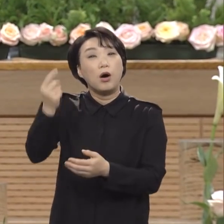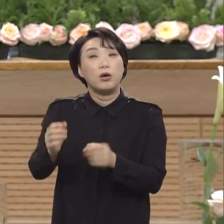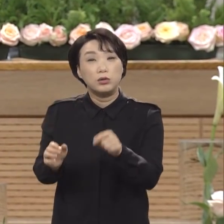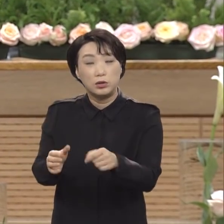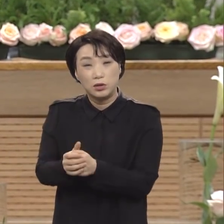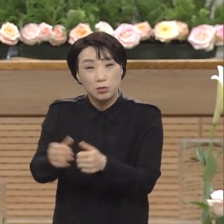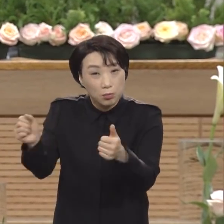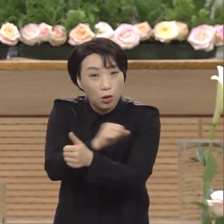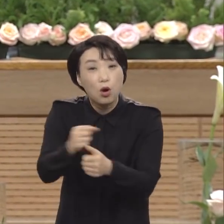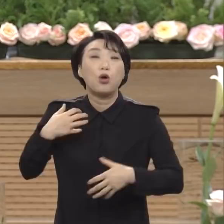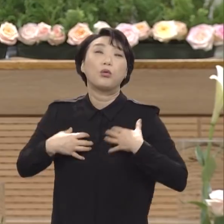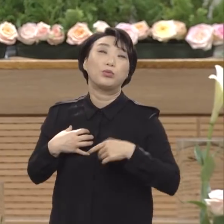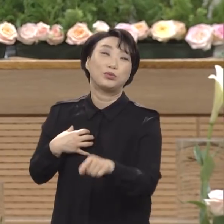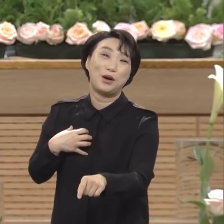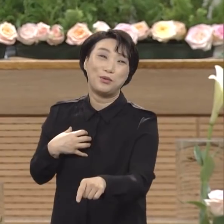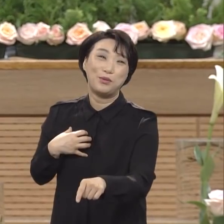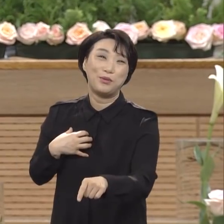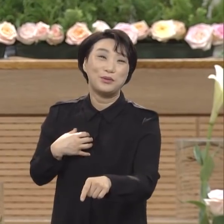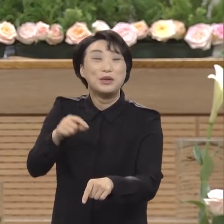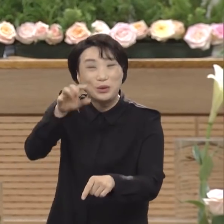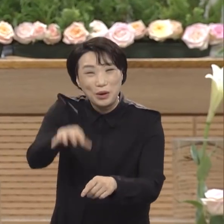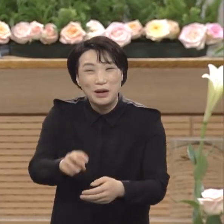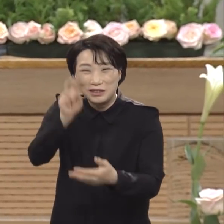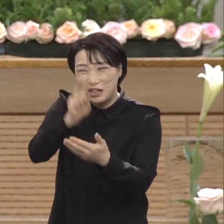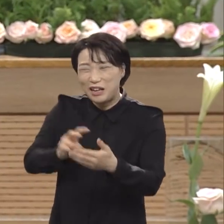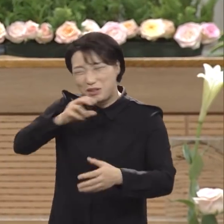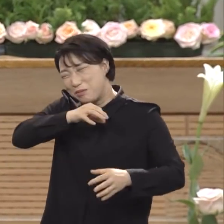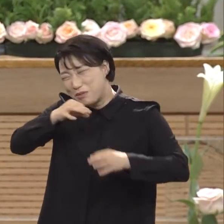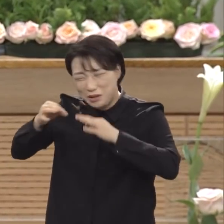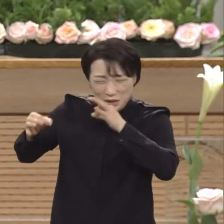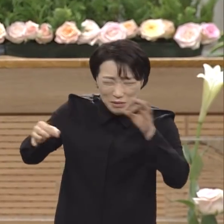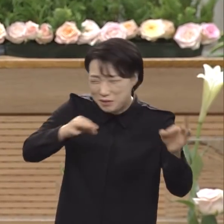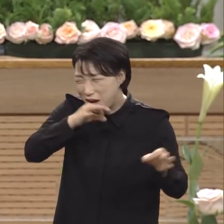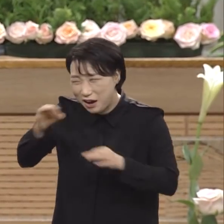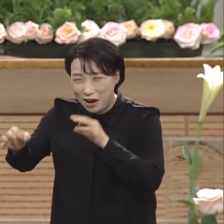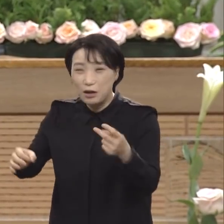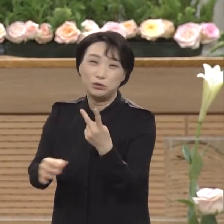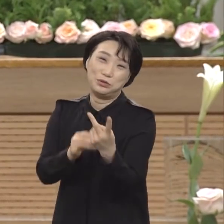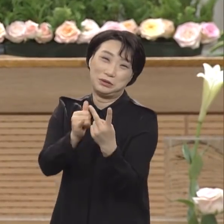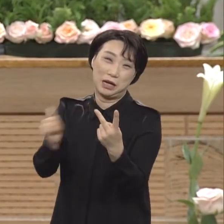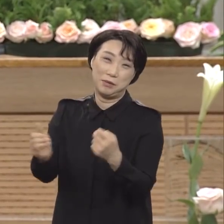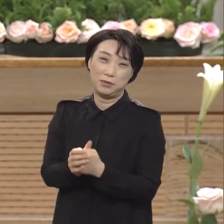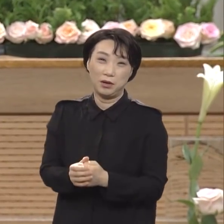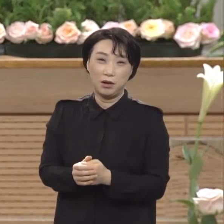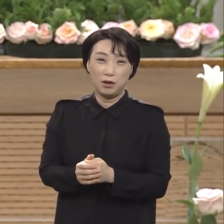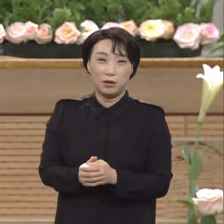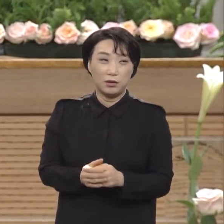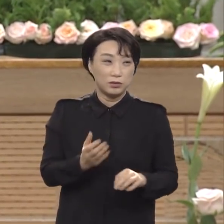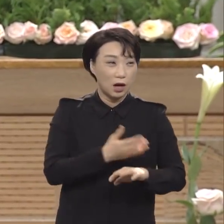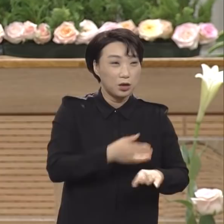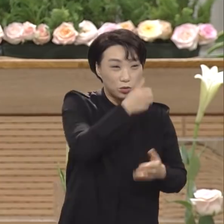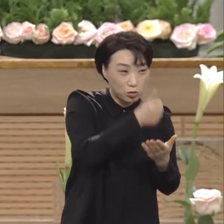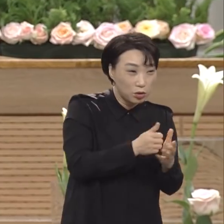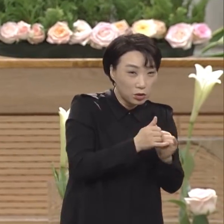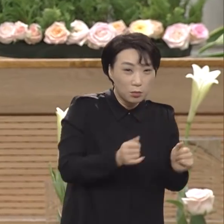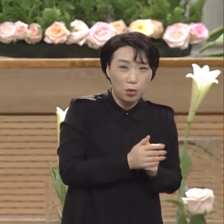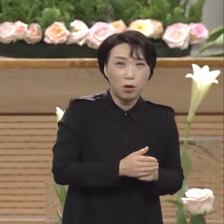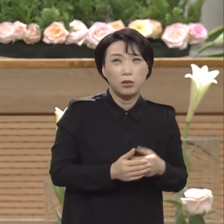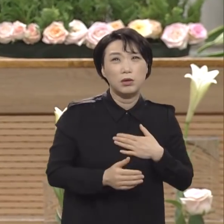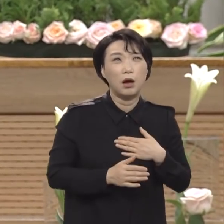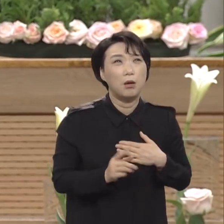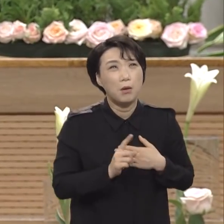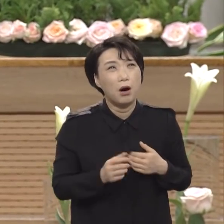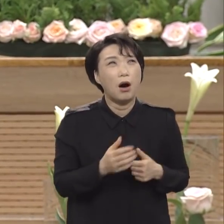그래서 그 빌립보 감옥에서 찬송을 부르며 난리가 났어. 제수들이 다른 제수들은 내가 어떻게